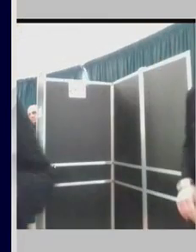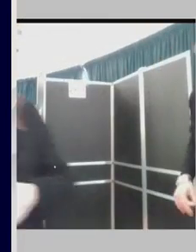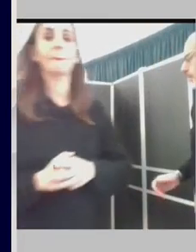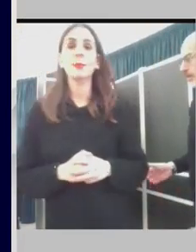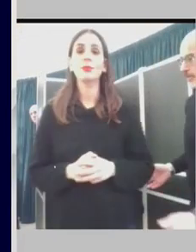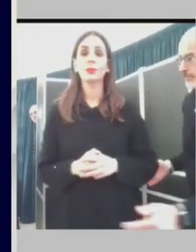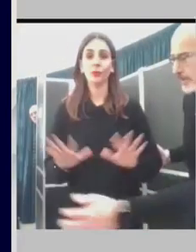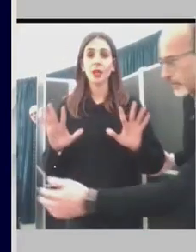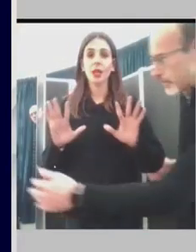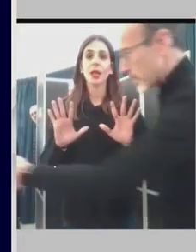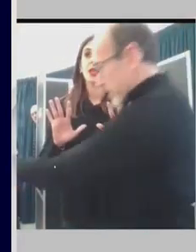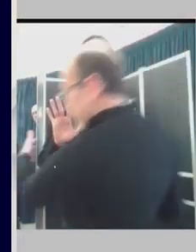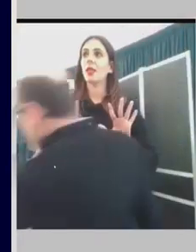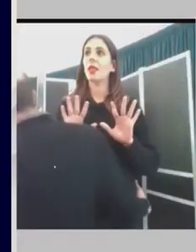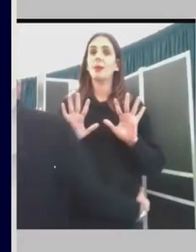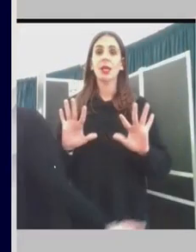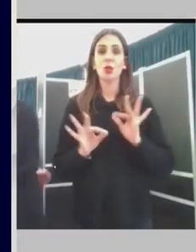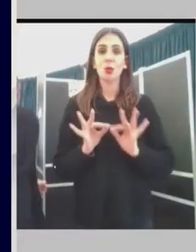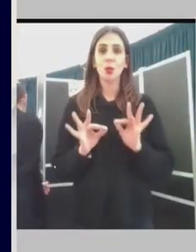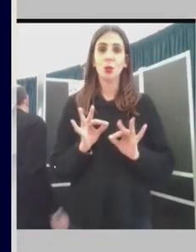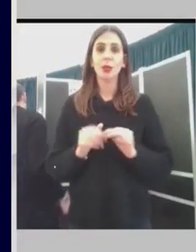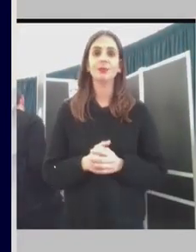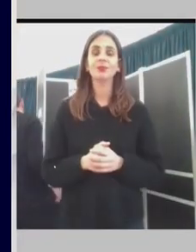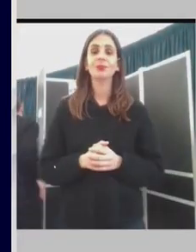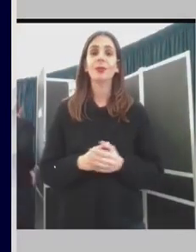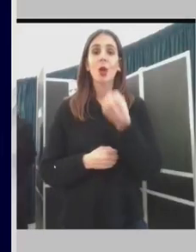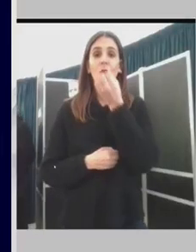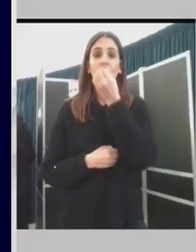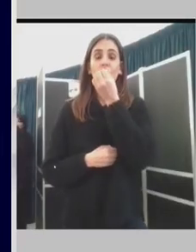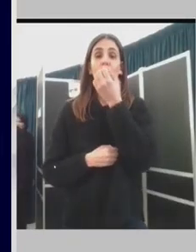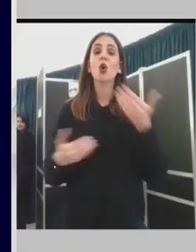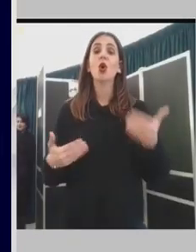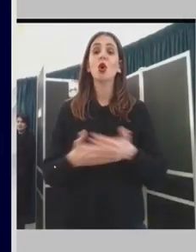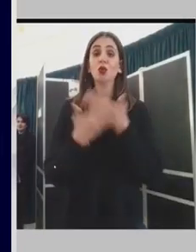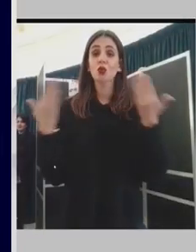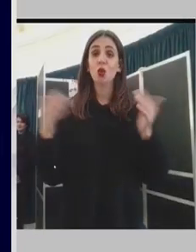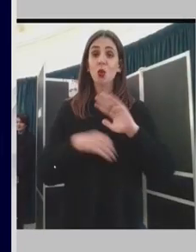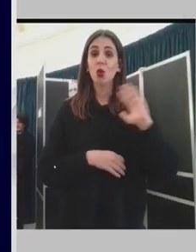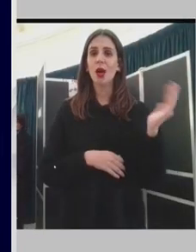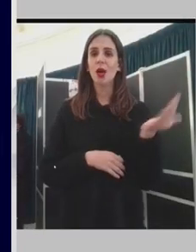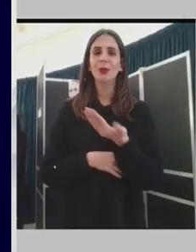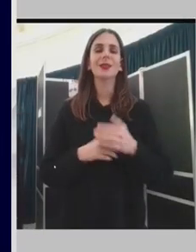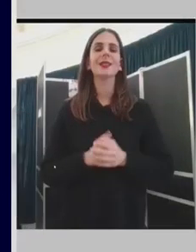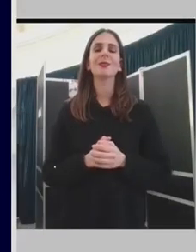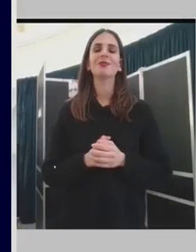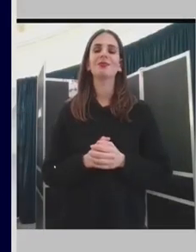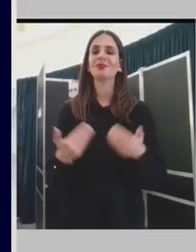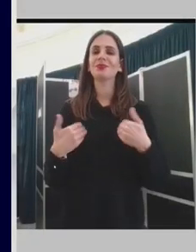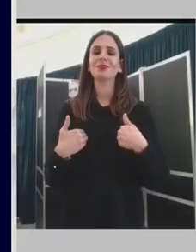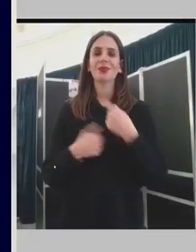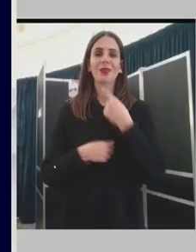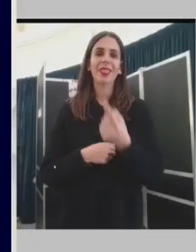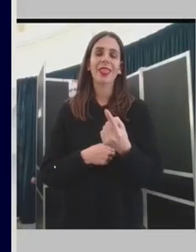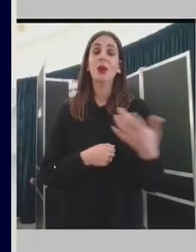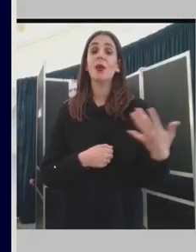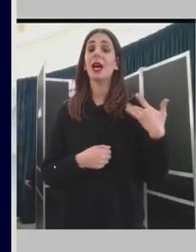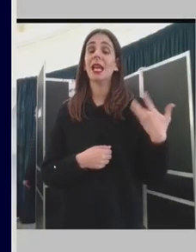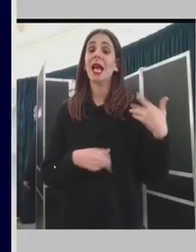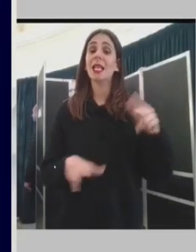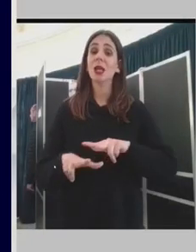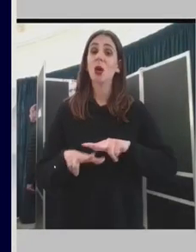10 minuti in maniera discreta. Sì, assolutamente sì. Buongiorno a tutti e ringrazio il municipio per